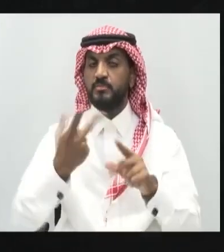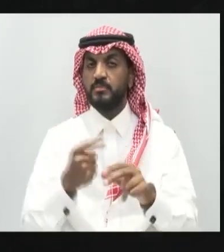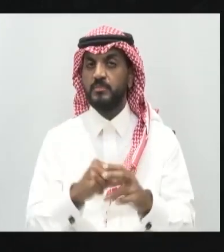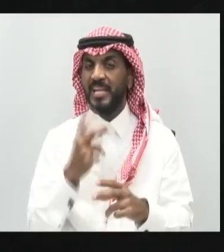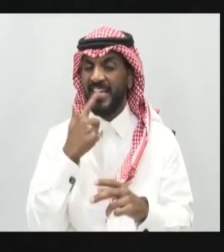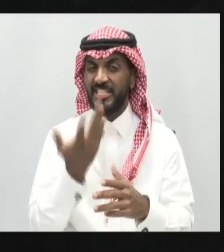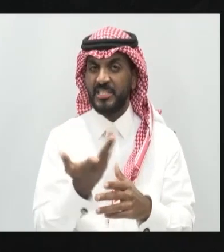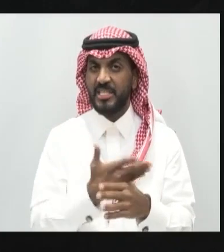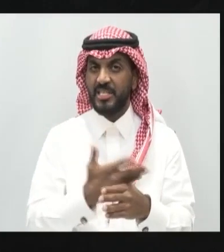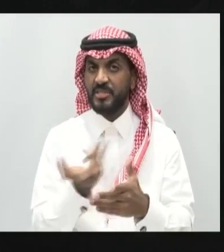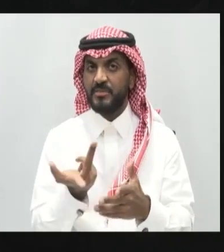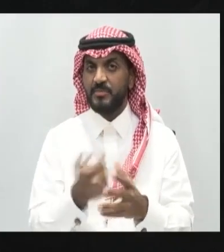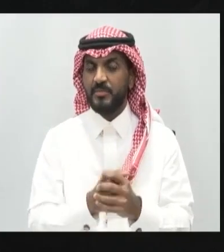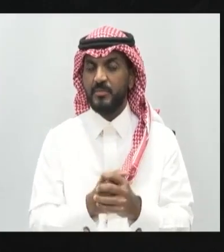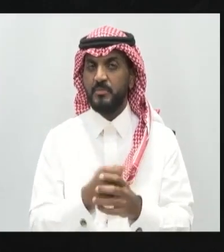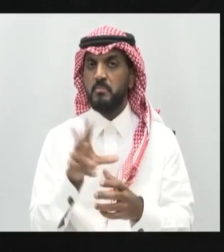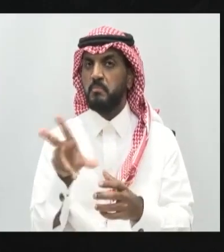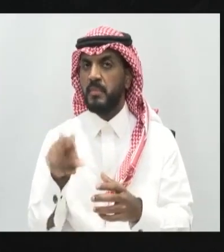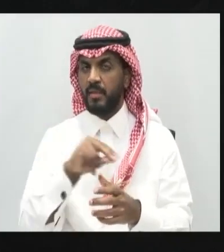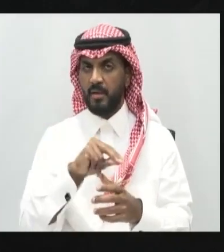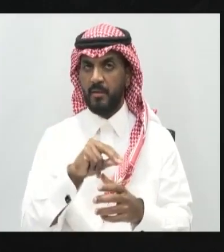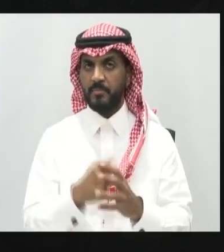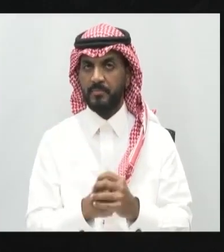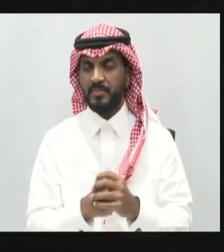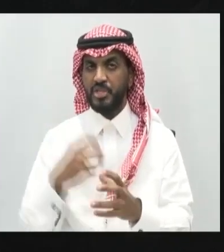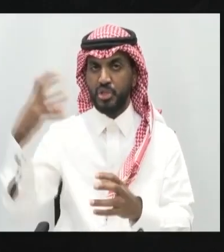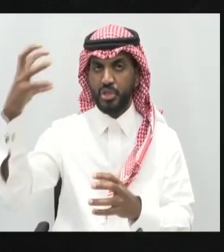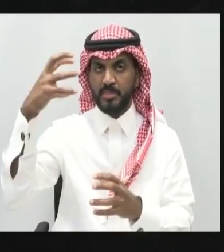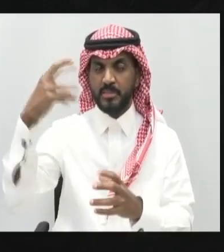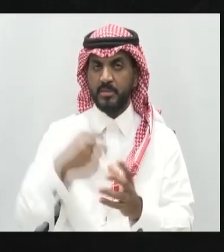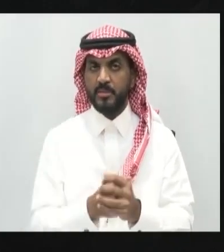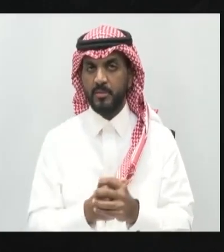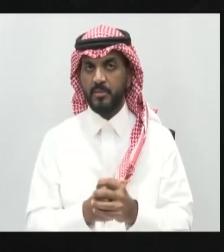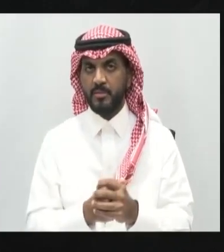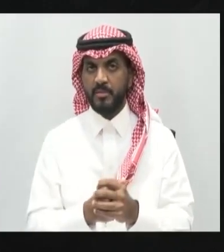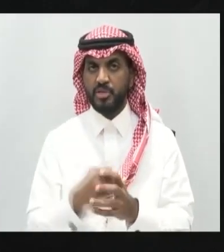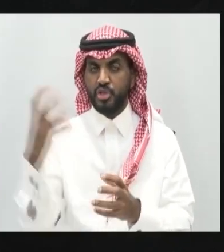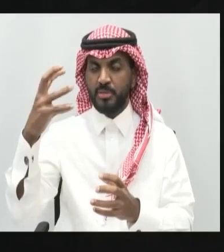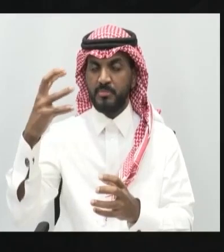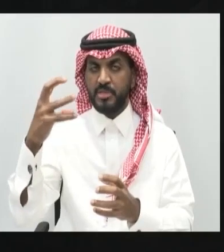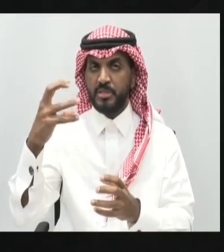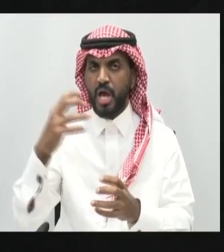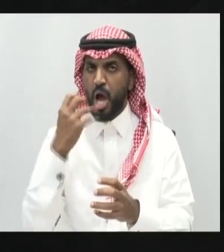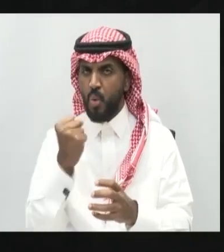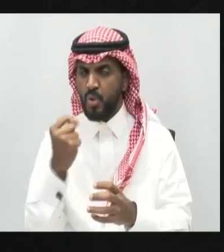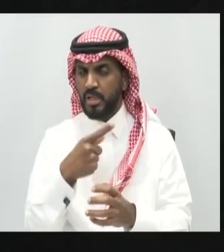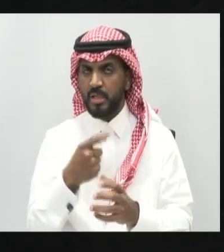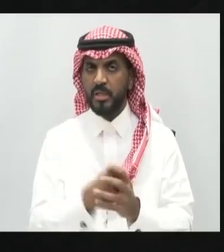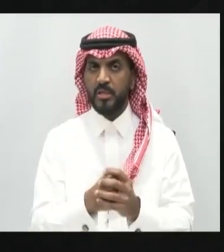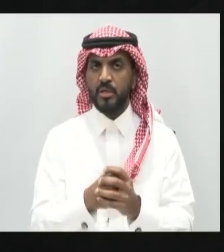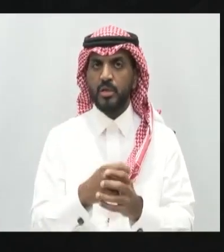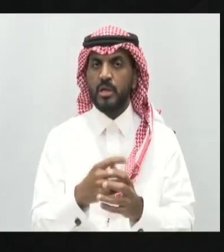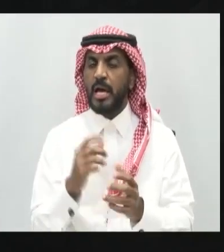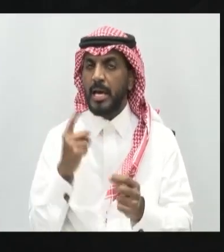ضوء من نفسها مثل عندنا الشمس بس الشمس ضوءها قوي لانها قريبه